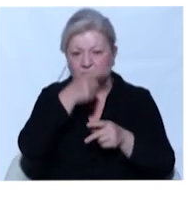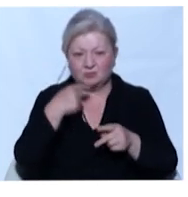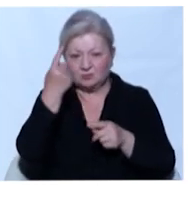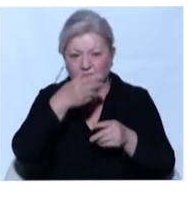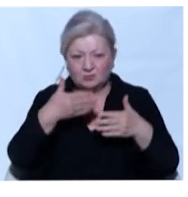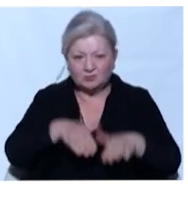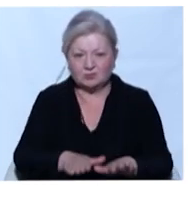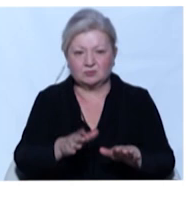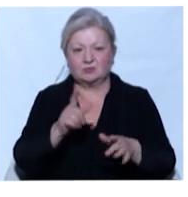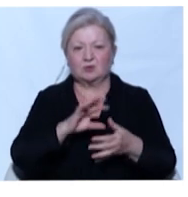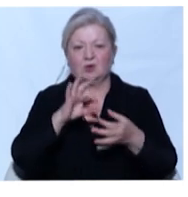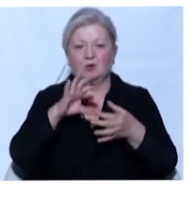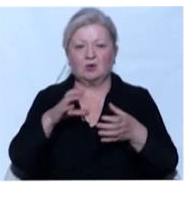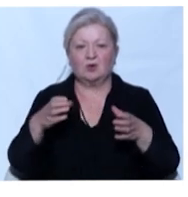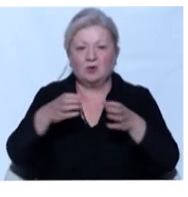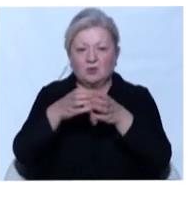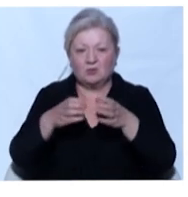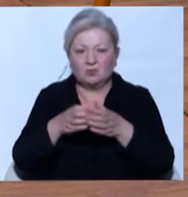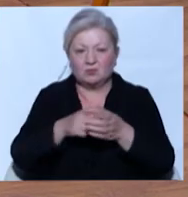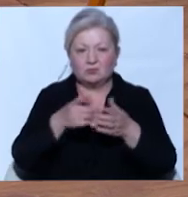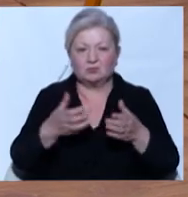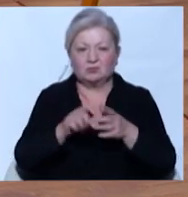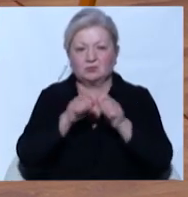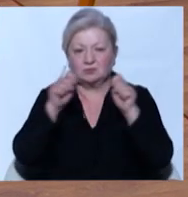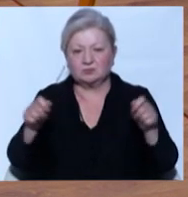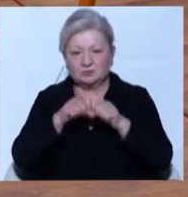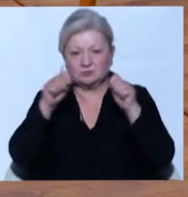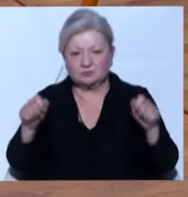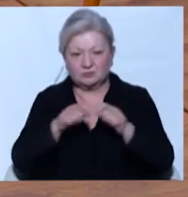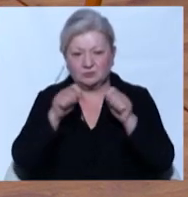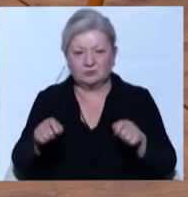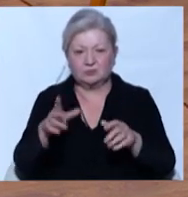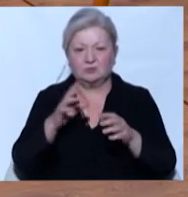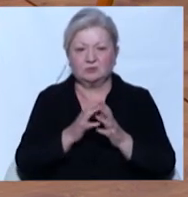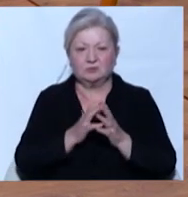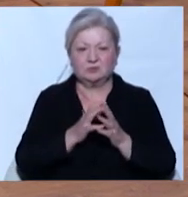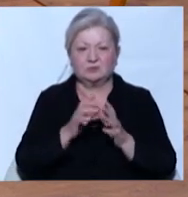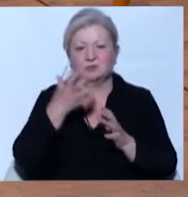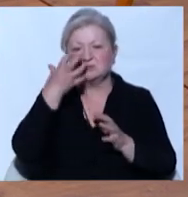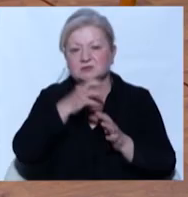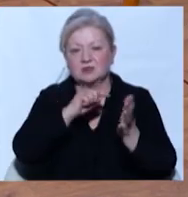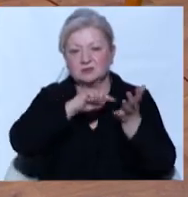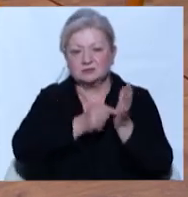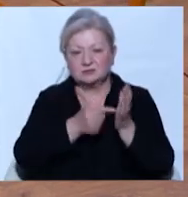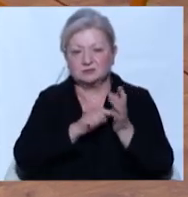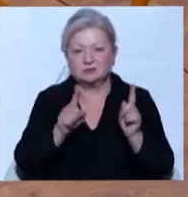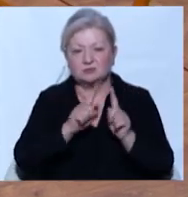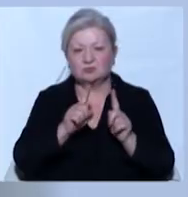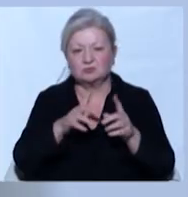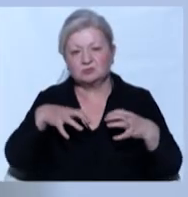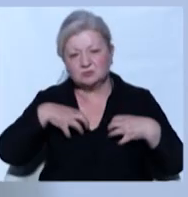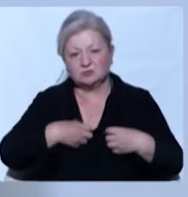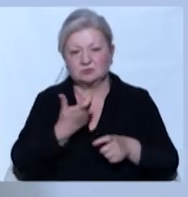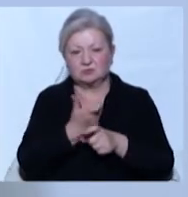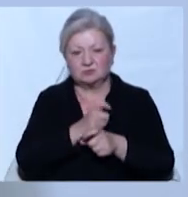დამკვიდრებასთან, ორგანიზაციების შექმნასთან, რასაც ჩვენ საერთაშორისო ორგანიზაციებს უწოდებთ, და ცხელი წერტილები, რომელიც სამწუხაროდ